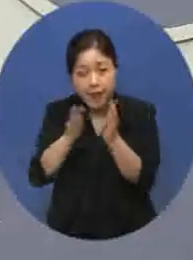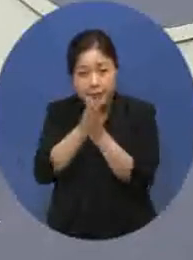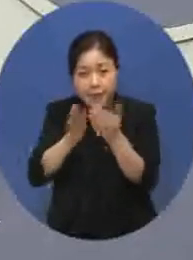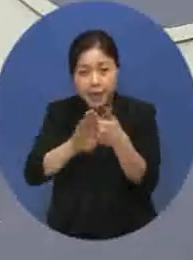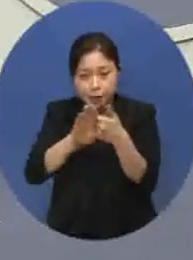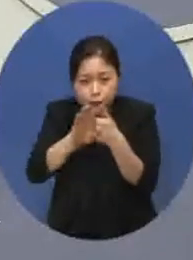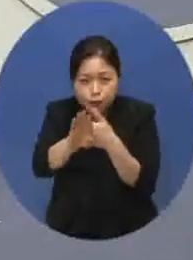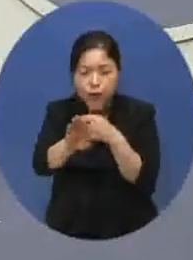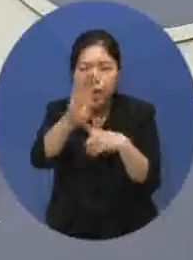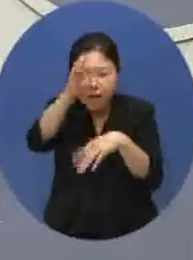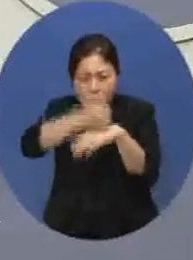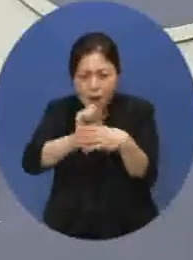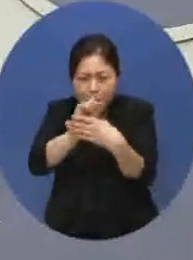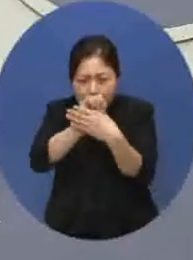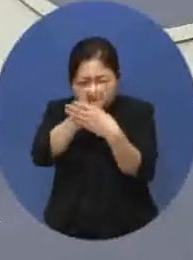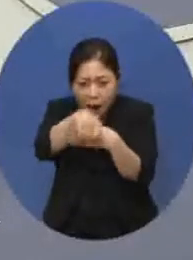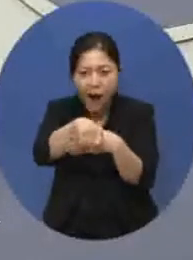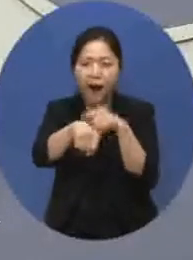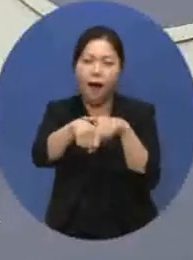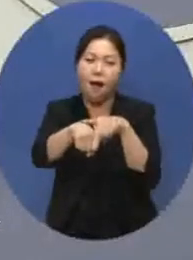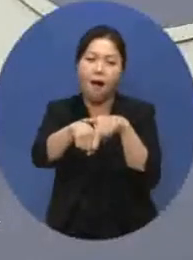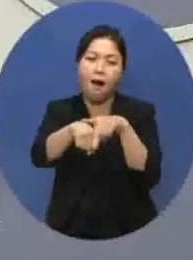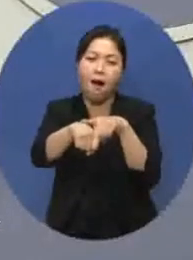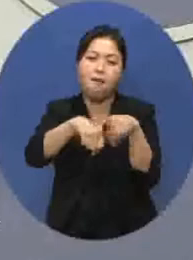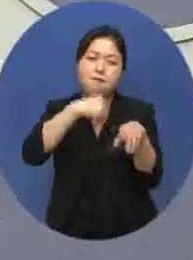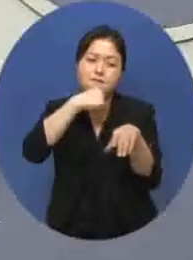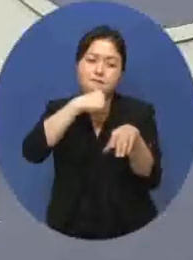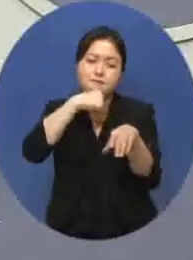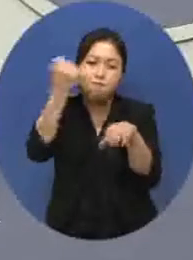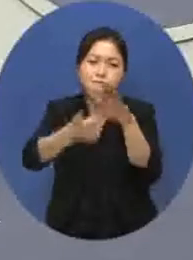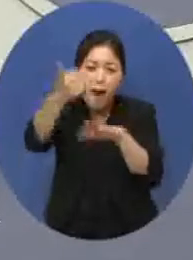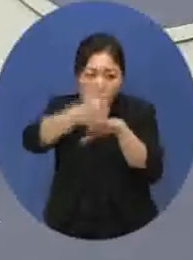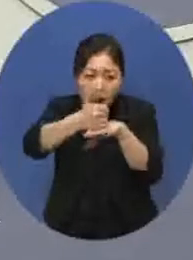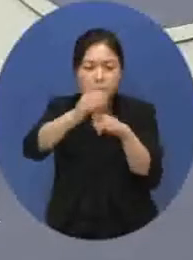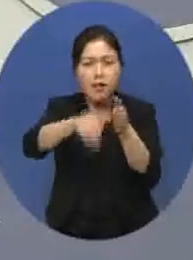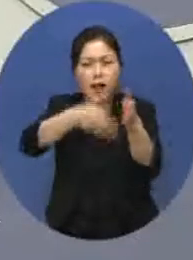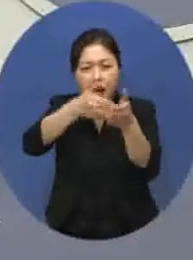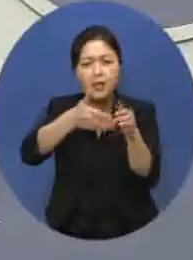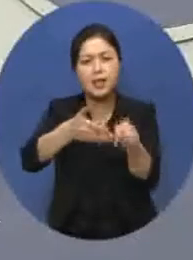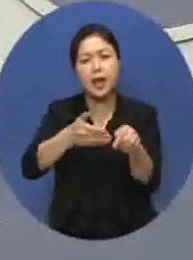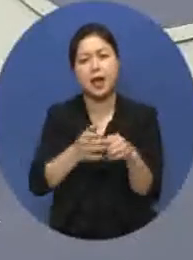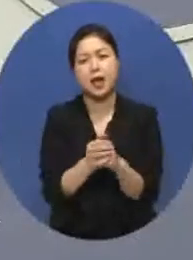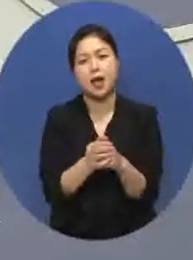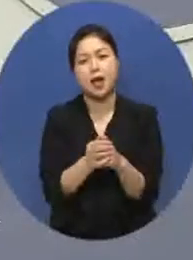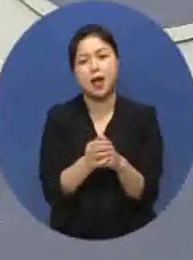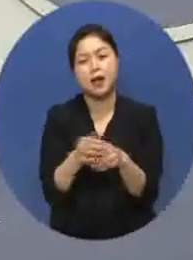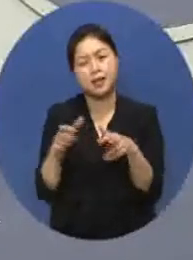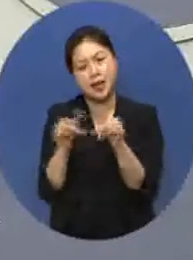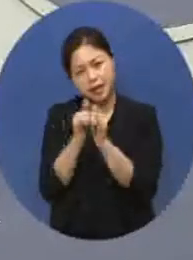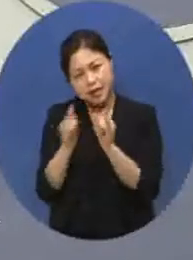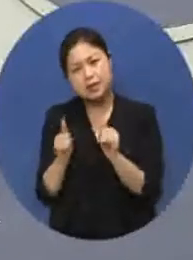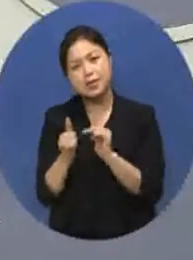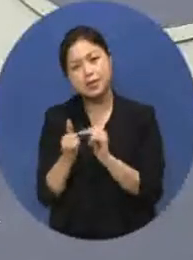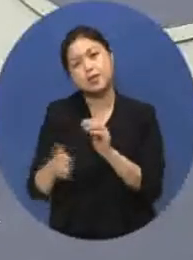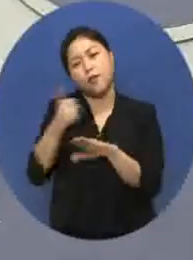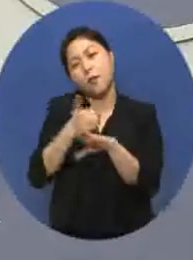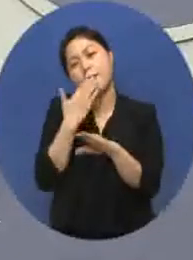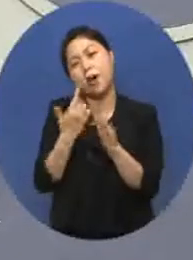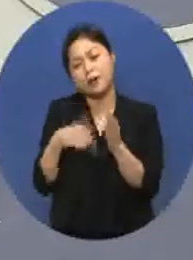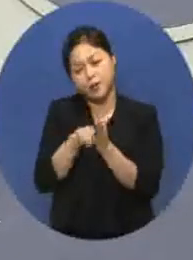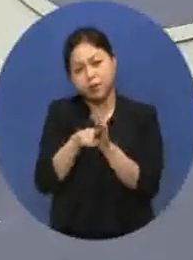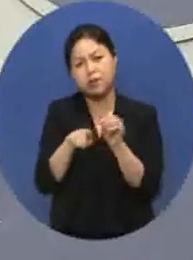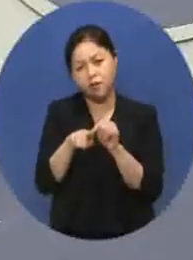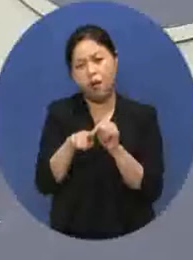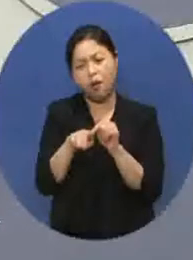이 열매를 맺어야 되는 일이 아직까지는 사회 구조가 그들에게 열매 맺게끔 잘 돼 있지는